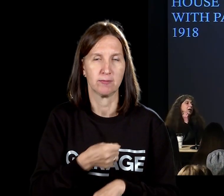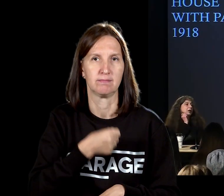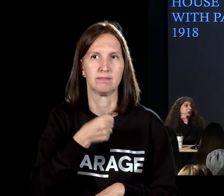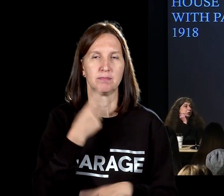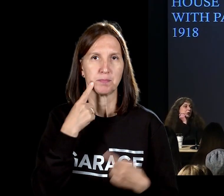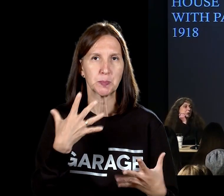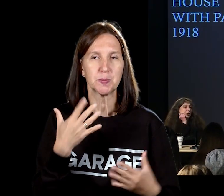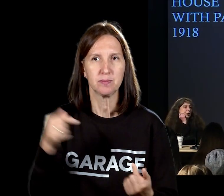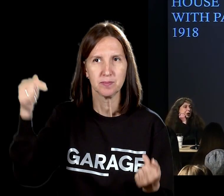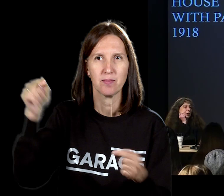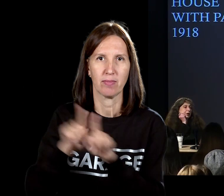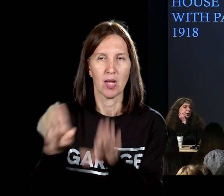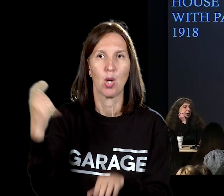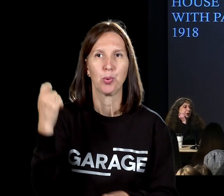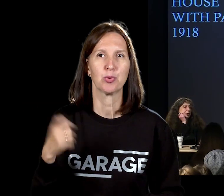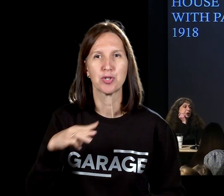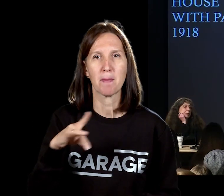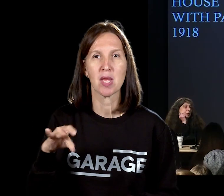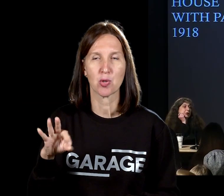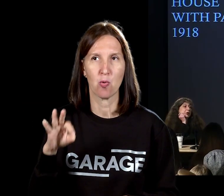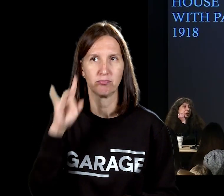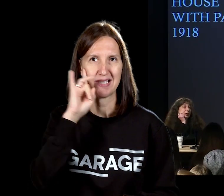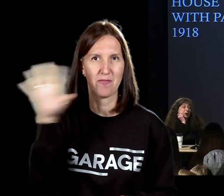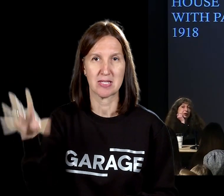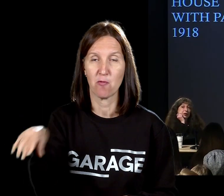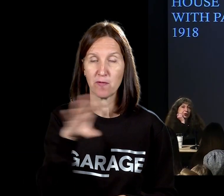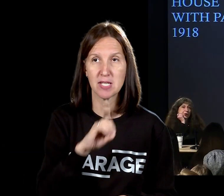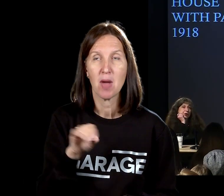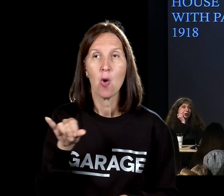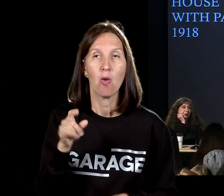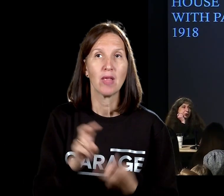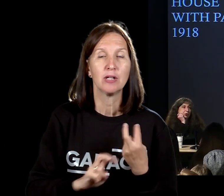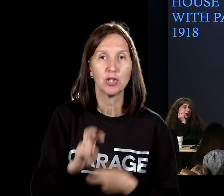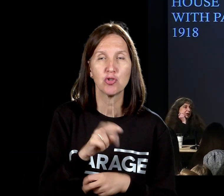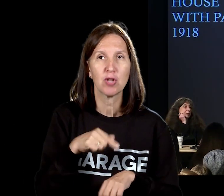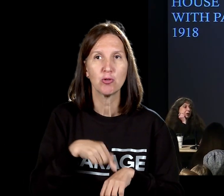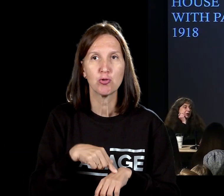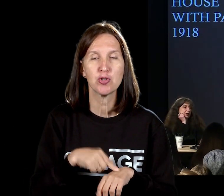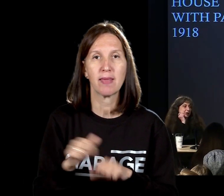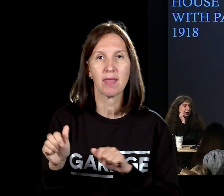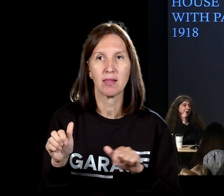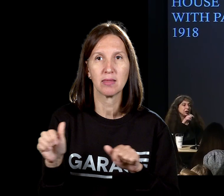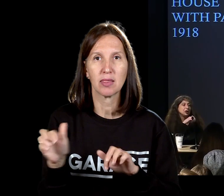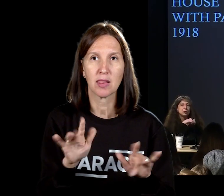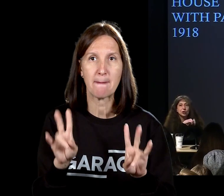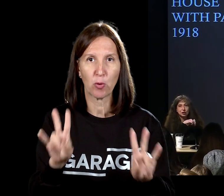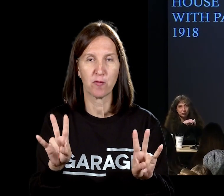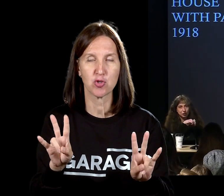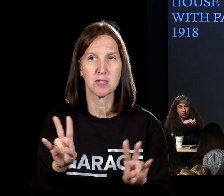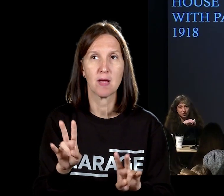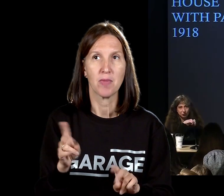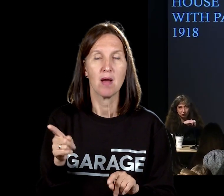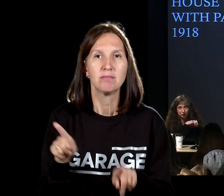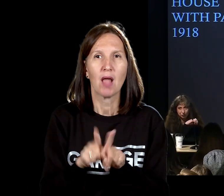знаем, это то самое ощущение, это ощущение неподвижности, это ощущение того, что все элементы этой картинки слишком